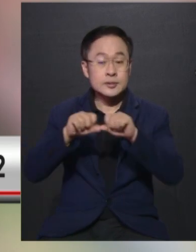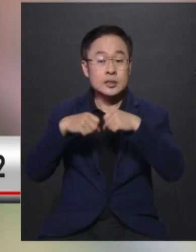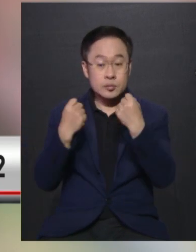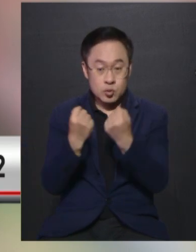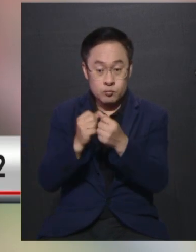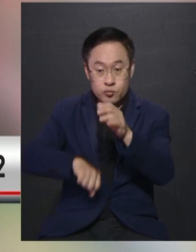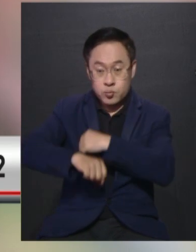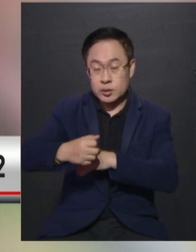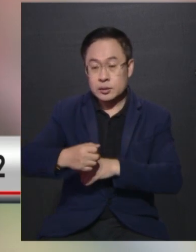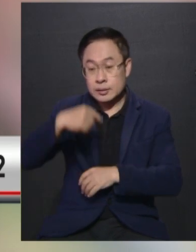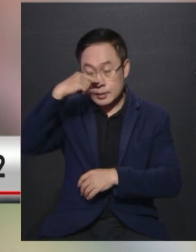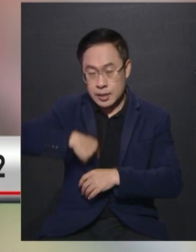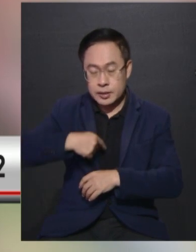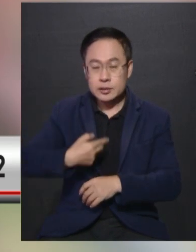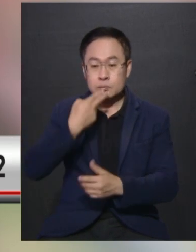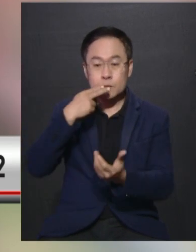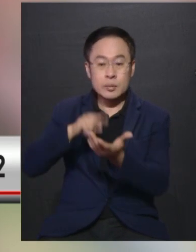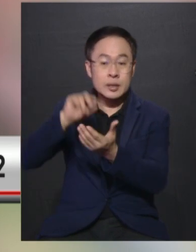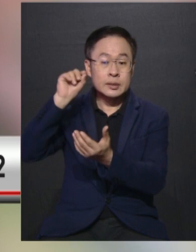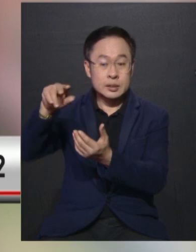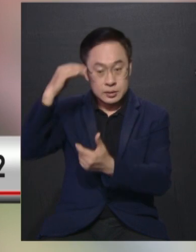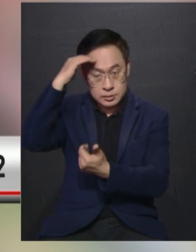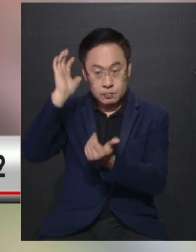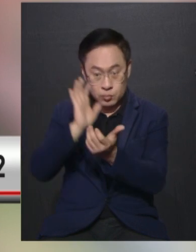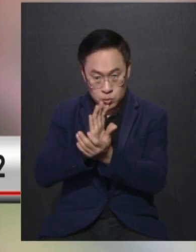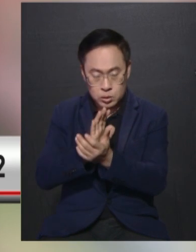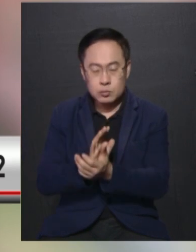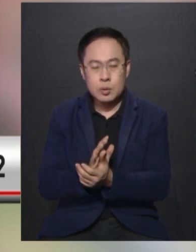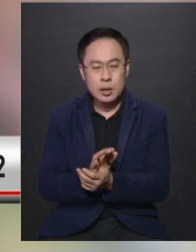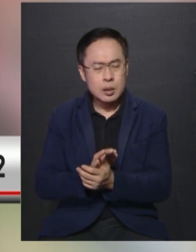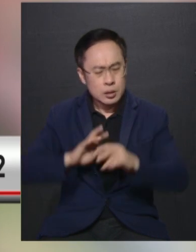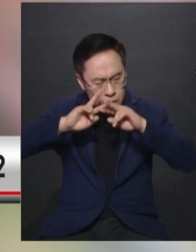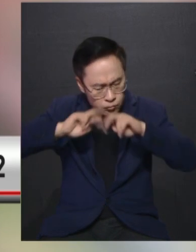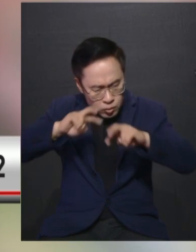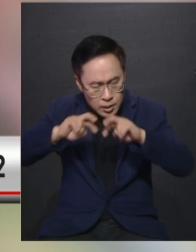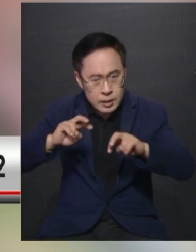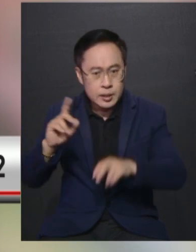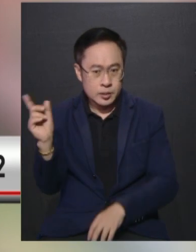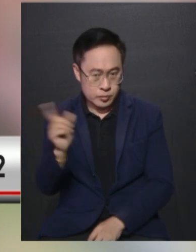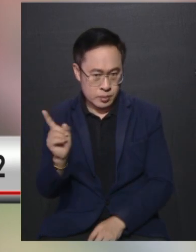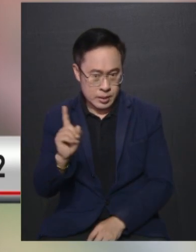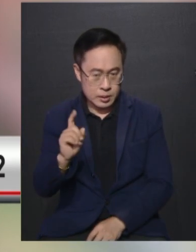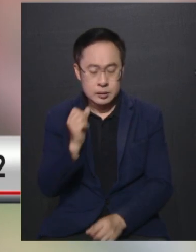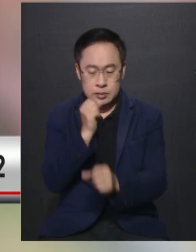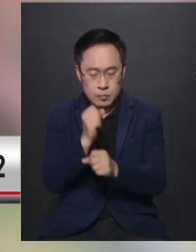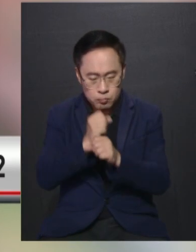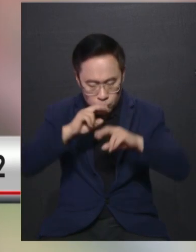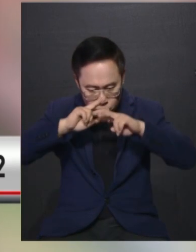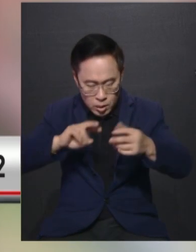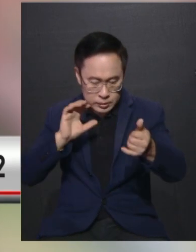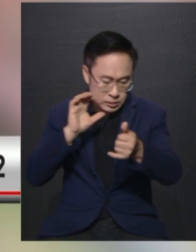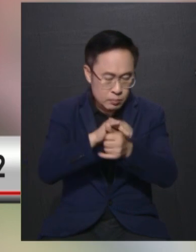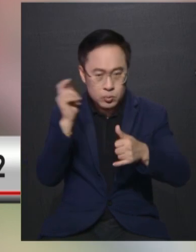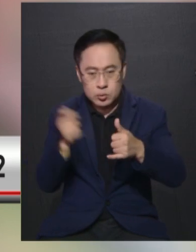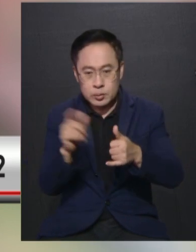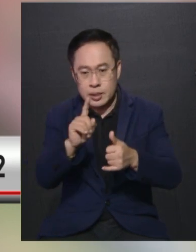นังสือสอบถามความคืบหน้าในคดีแจ้งความกรณีแฟนบอลบางกลุ่มกระทำผิดกฎระเบียบการแข่งขัน